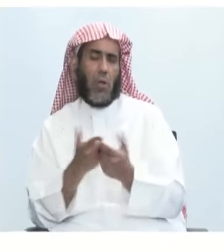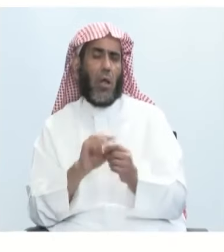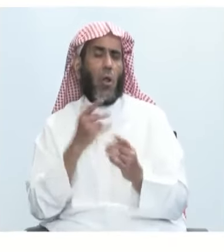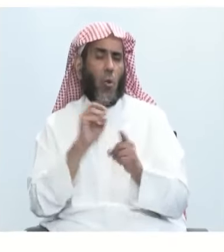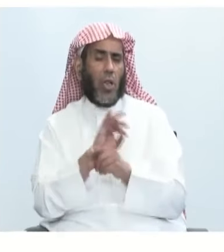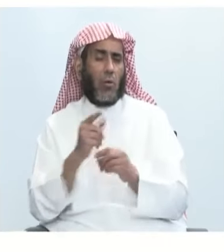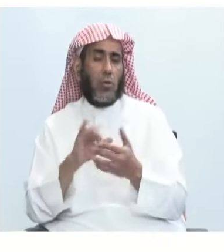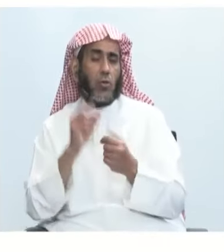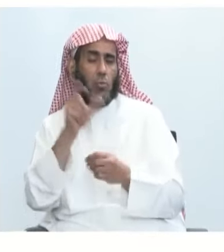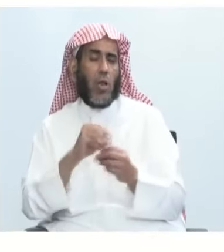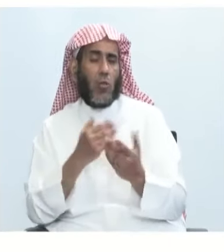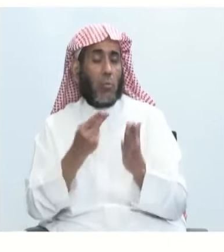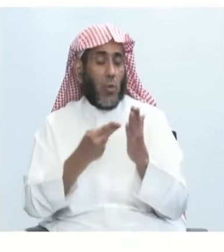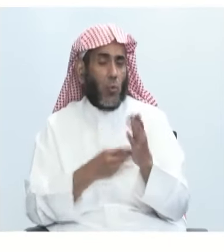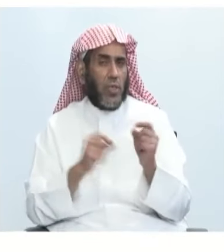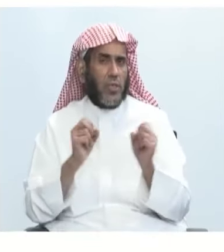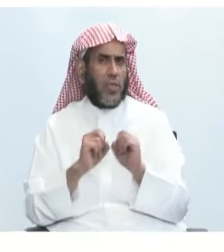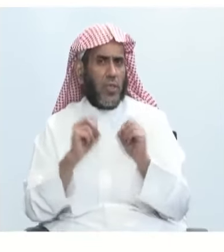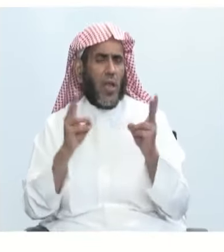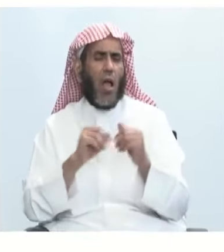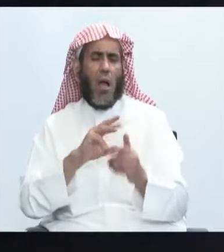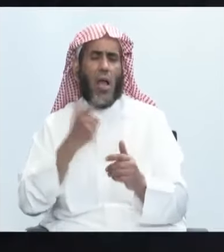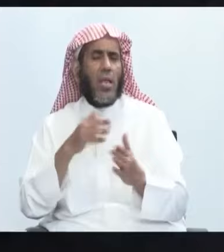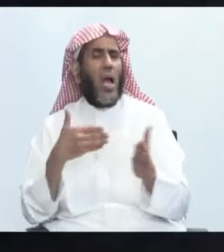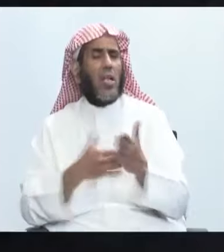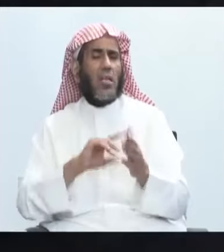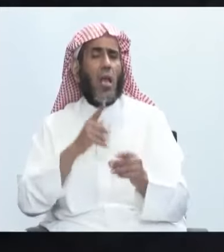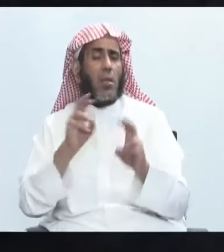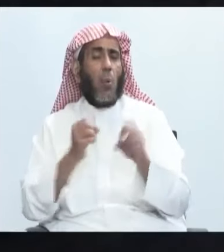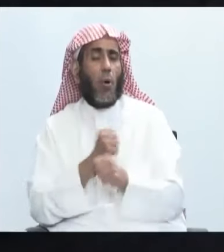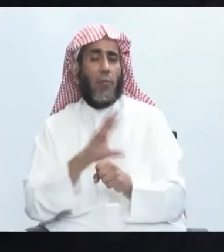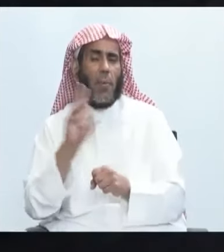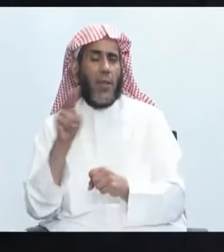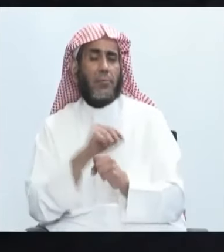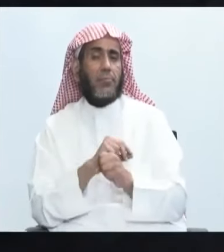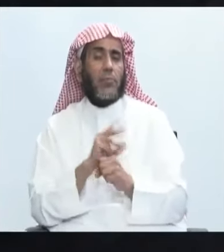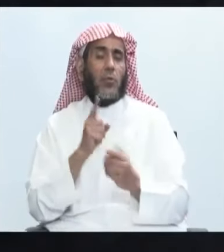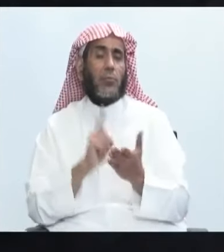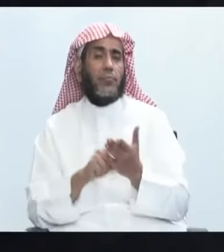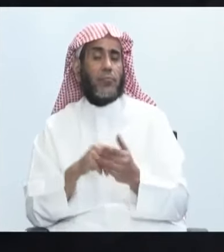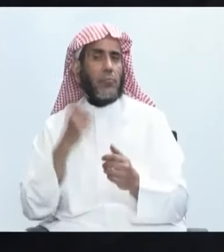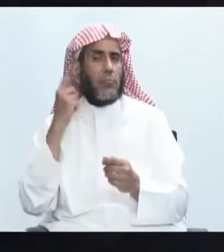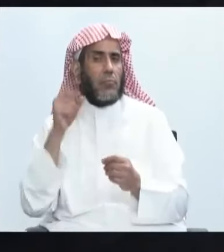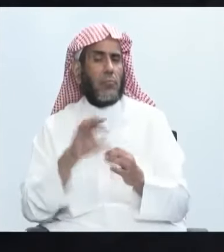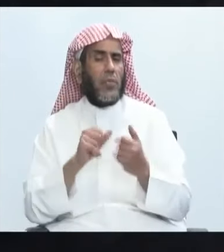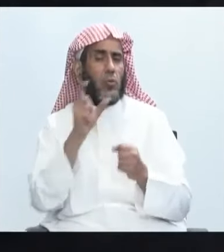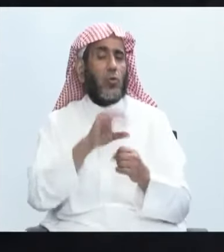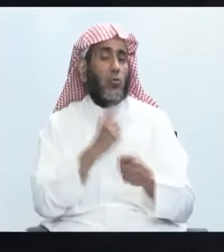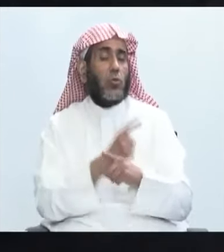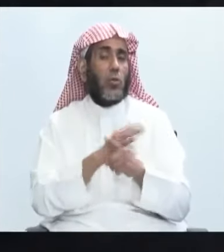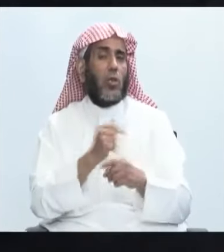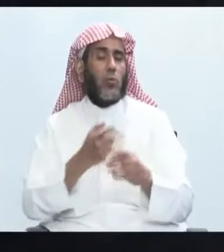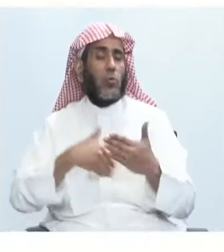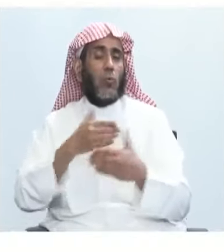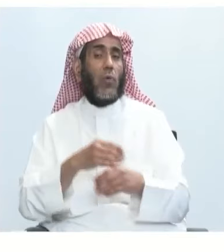هذه الحادث زملائك واستمع القصم ثم دون استنتاجاتهم اذكر اي حادثه ونقول مثلا ان هنا مثلا عندما سمعت من احد المدرسين المدرسه